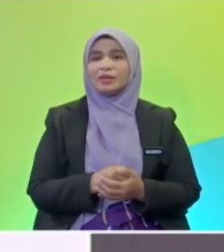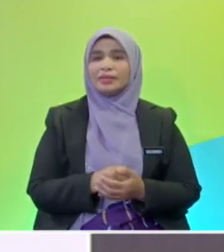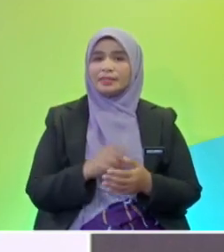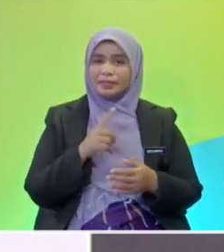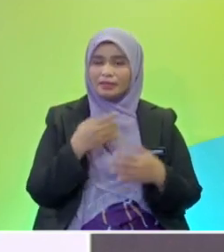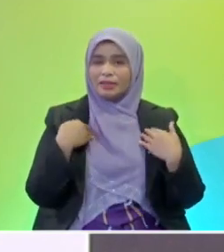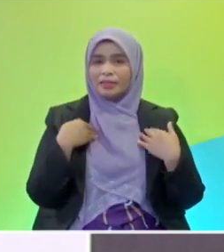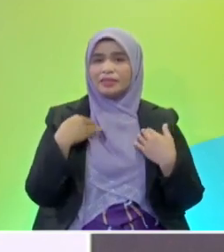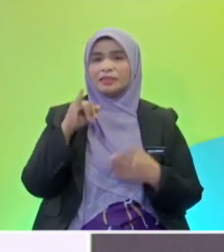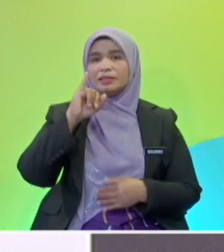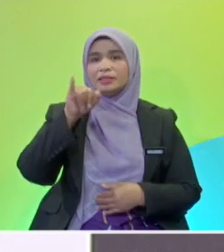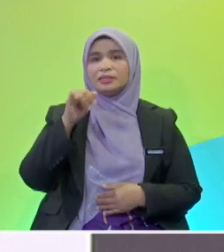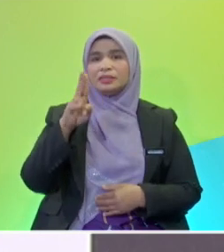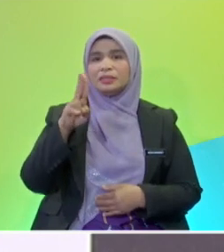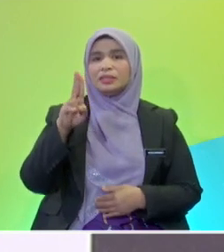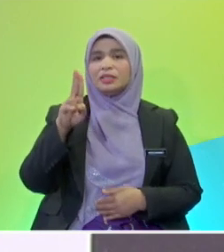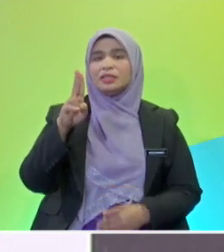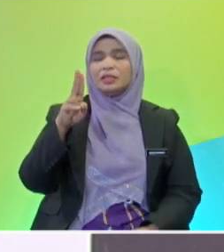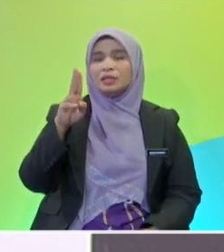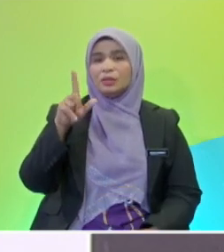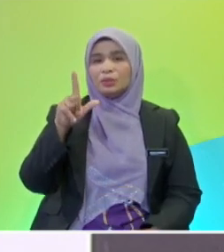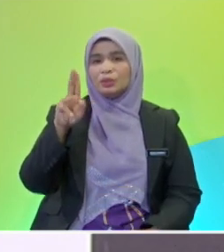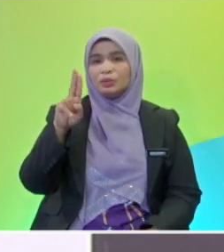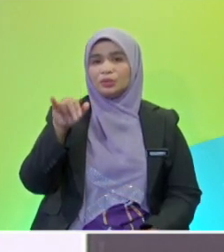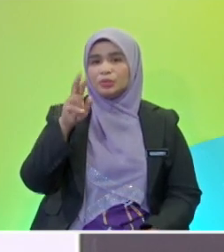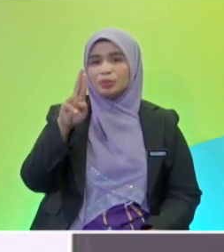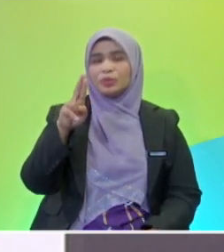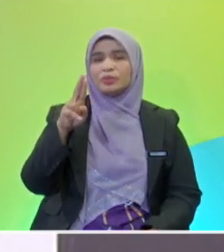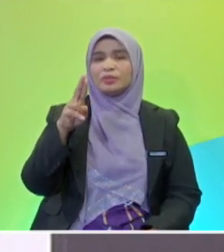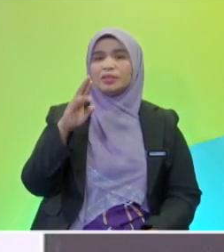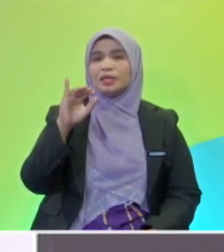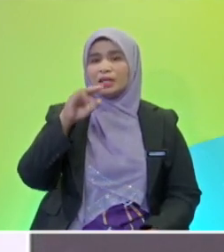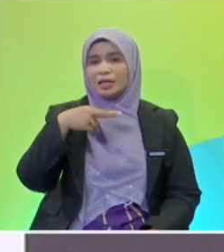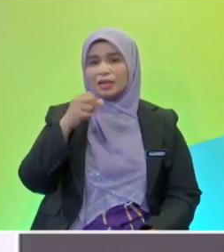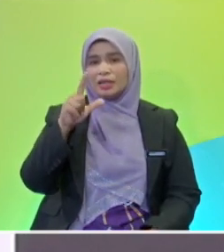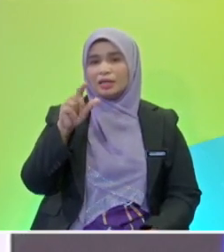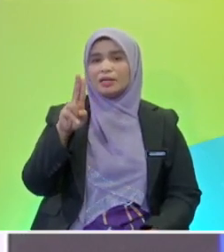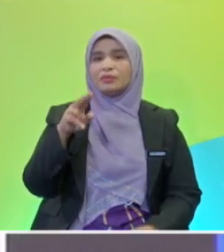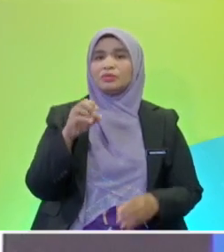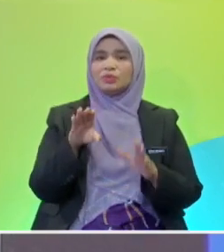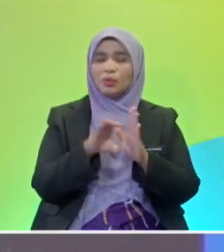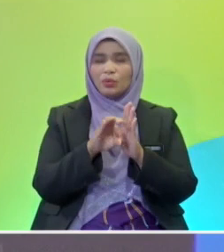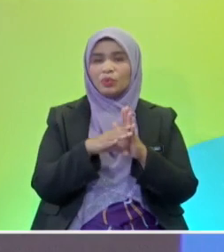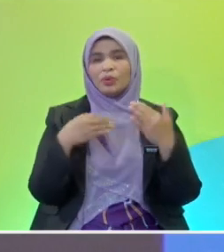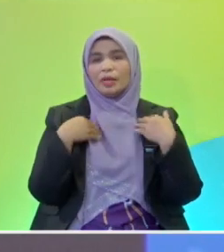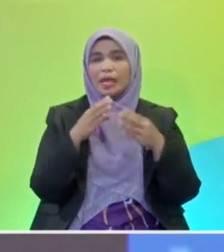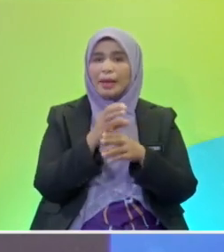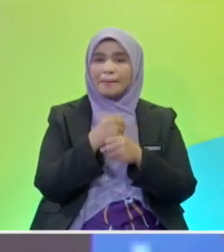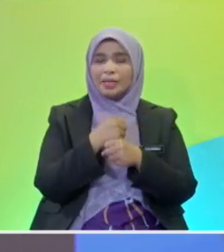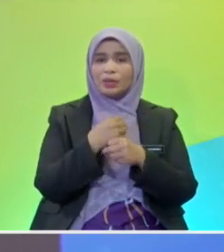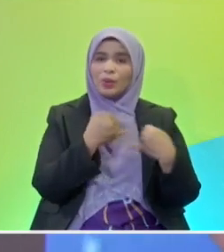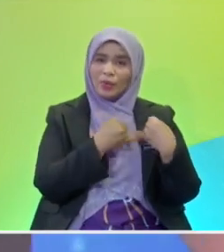halus kita ada bentuk hati okey bentuk hati ni saya pada lakaran ni ialah dipotong dan dijahit bahagian dalam jahitan